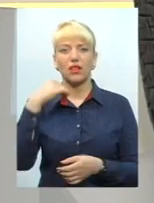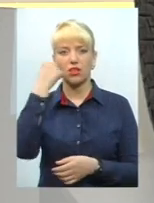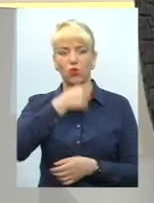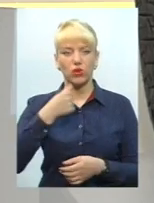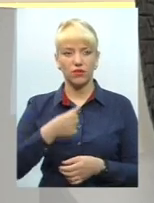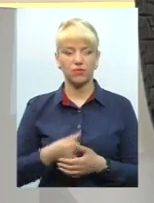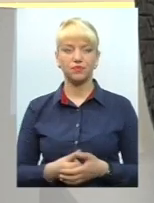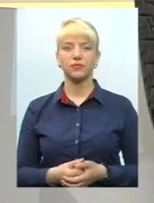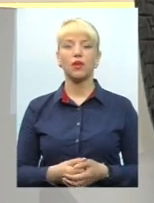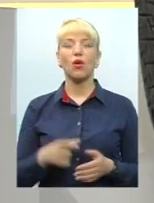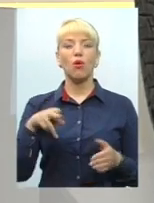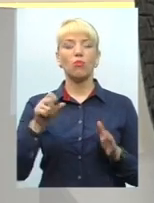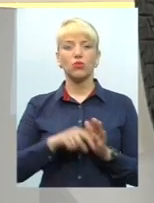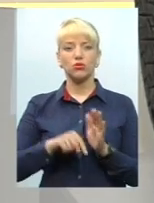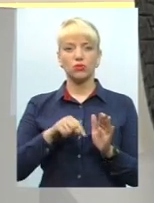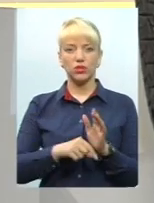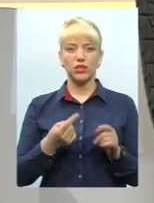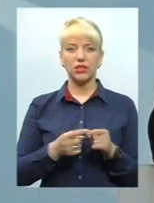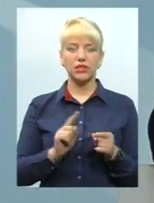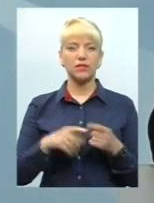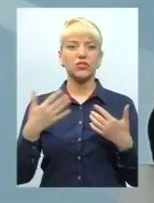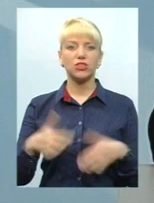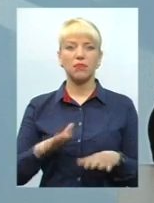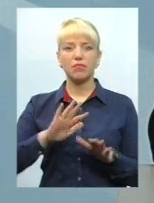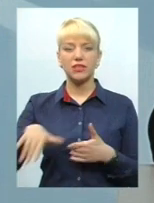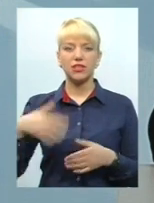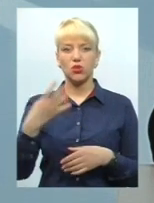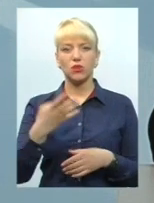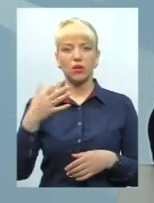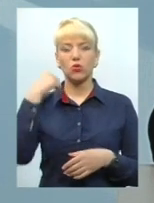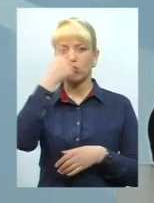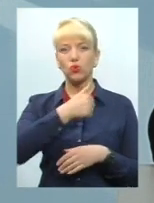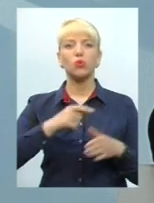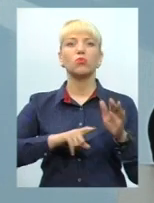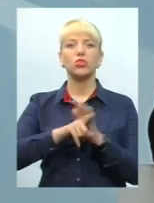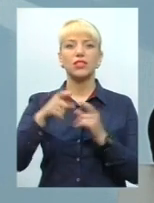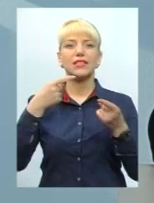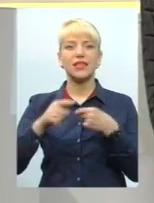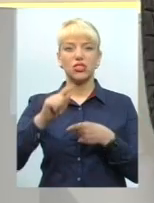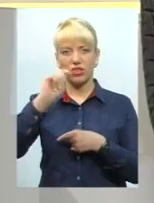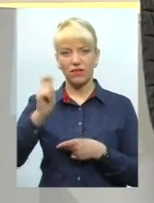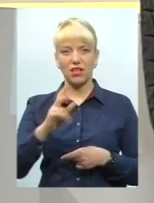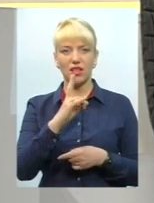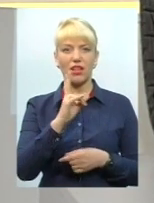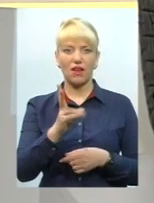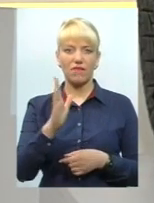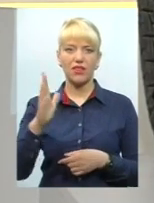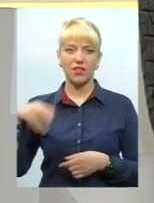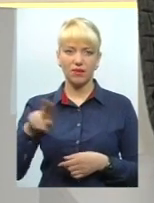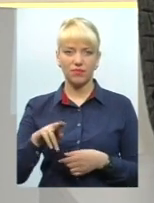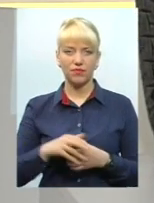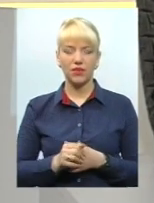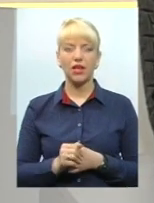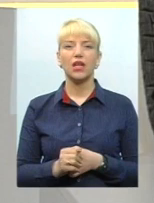по суті, ці вже після 45-го року почалася інша війна НКВД-стів з